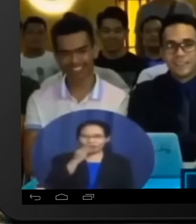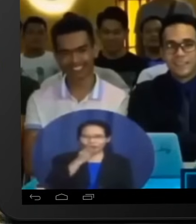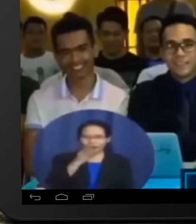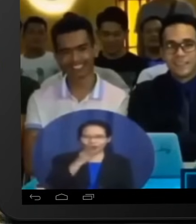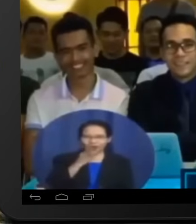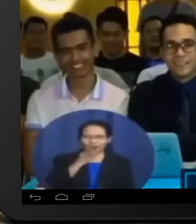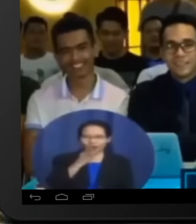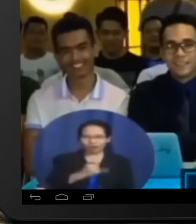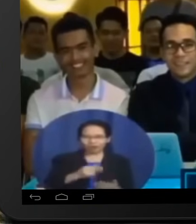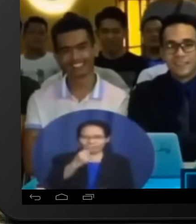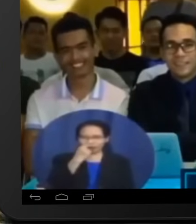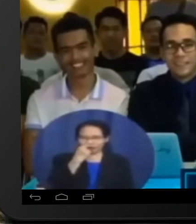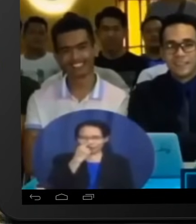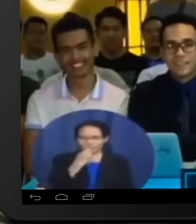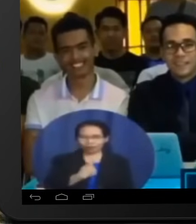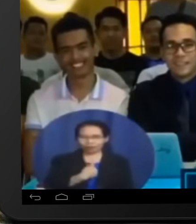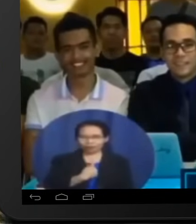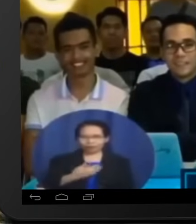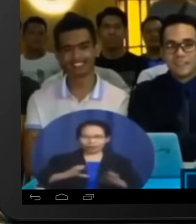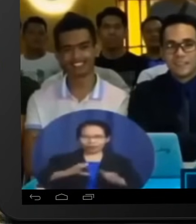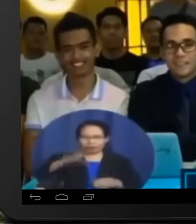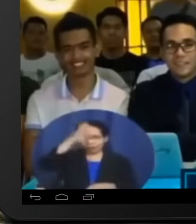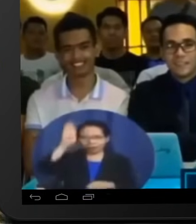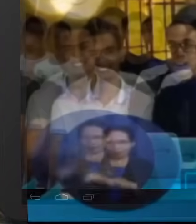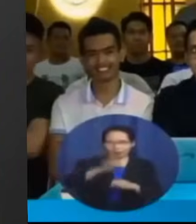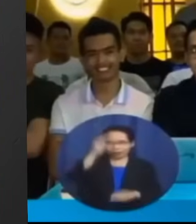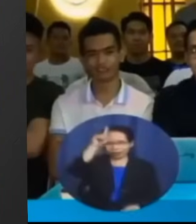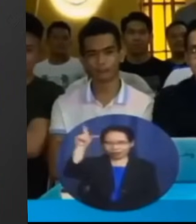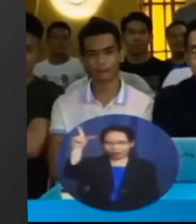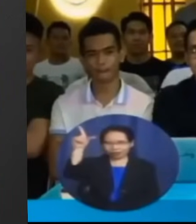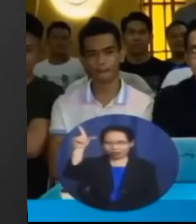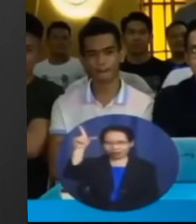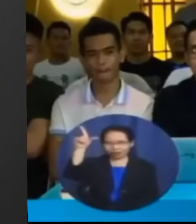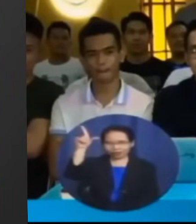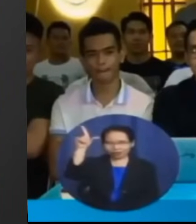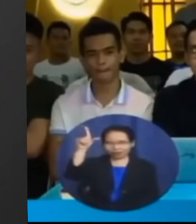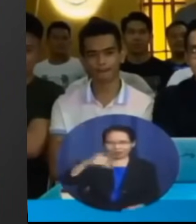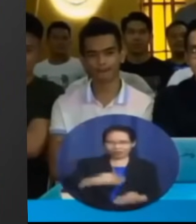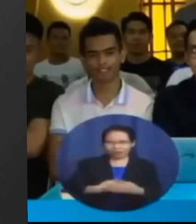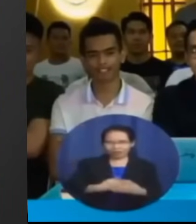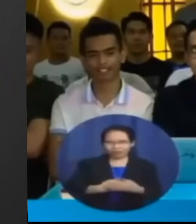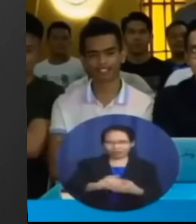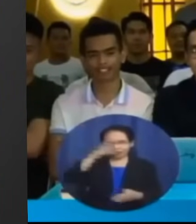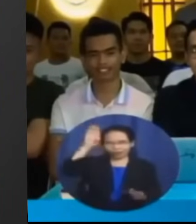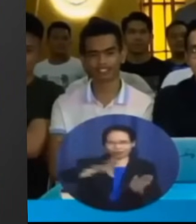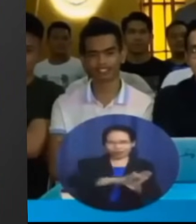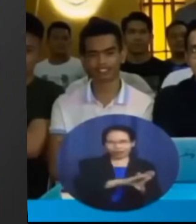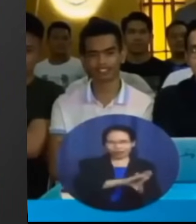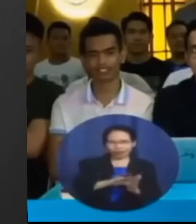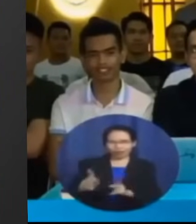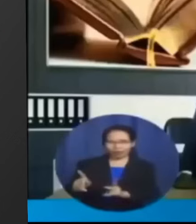ko, ikumpara mo kami, si kapatid na Daniel, pagtabihin mo yung retrato